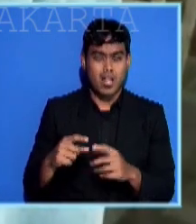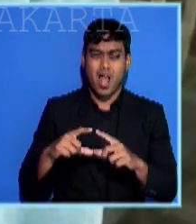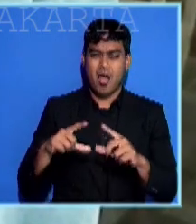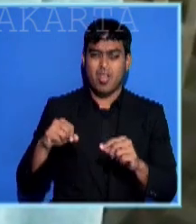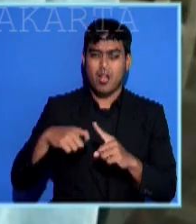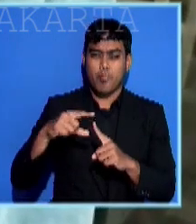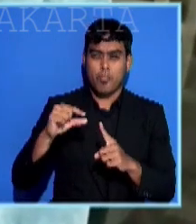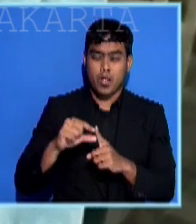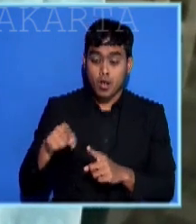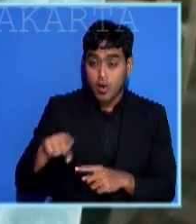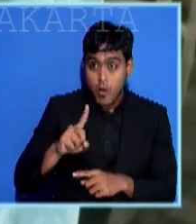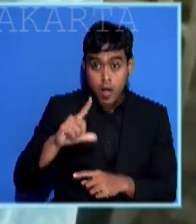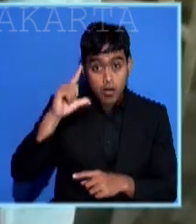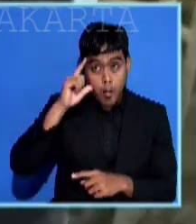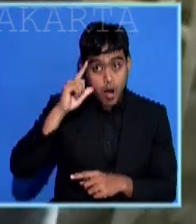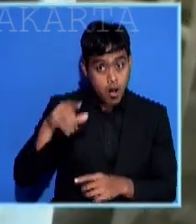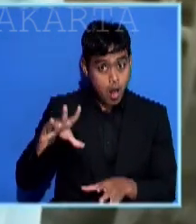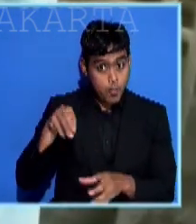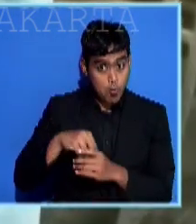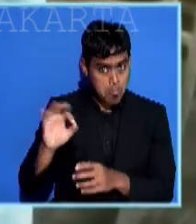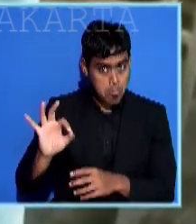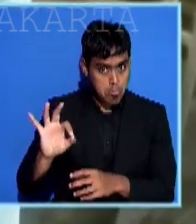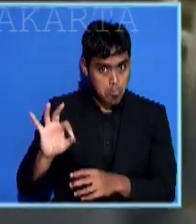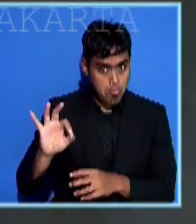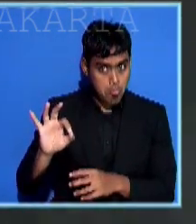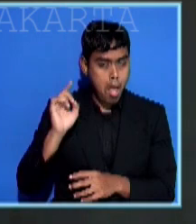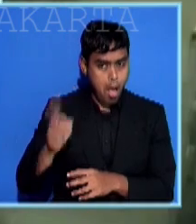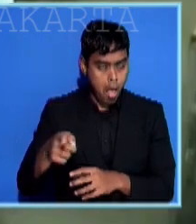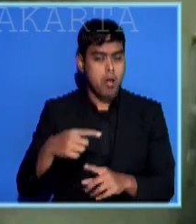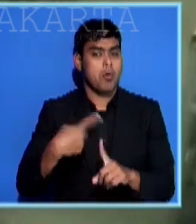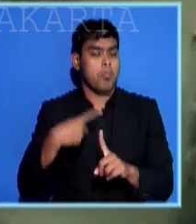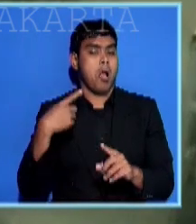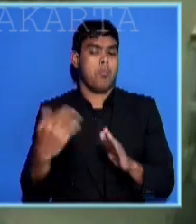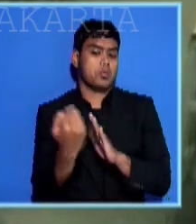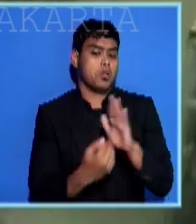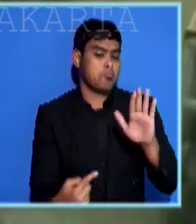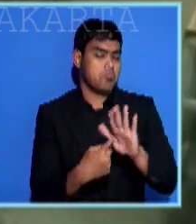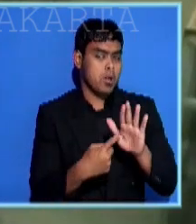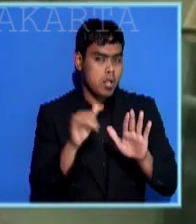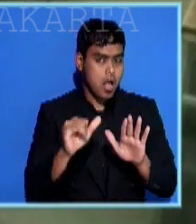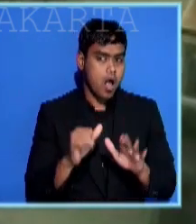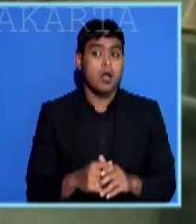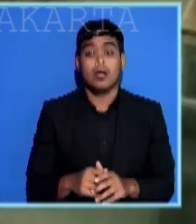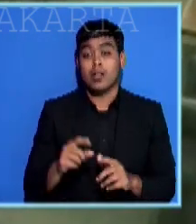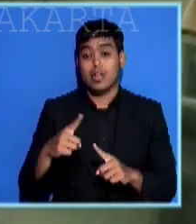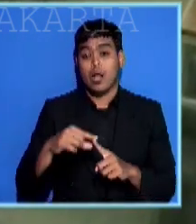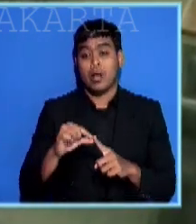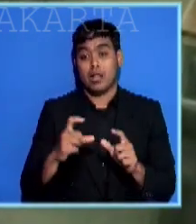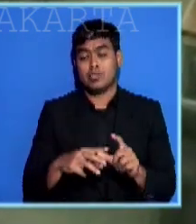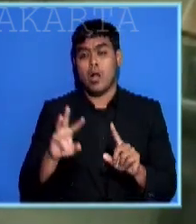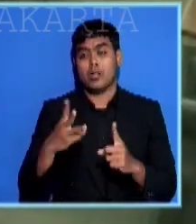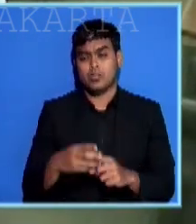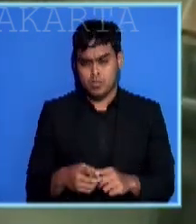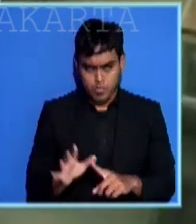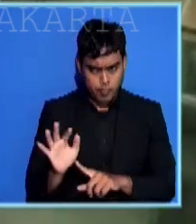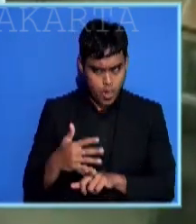terdaftar dalam daftar pemilih tambahan sementara di kota Yogyakarta ada 3 TPS dan di Kabupaten bantol ada 5 TPS sampai saat